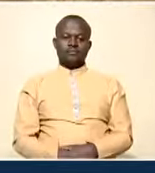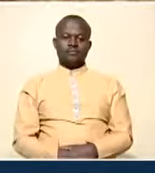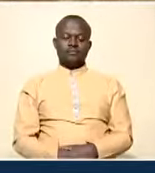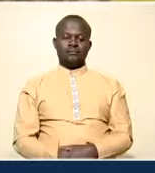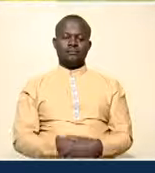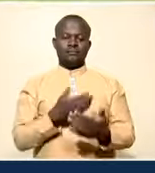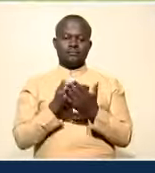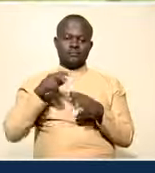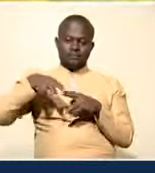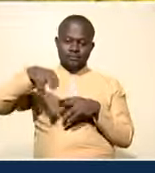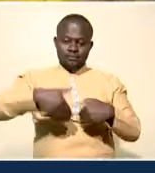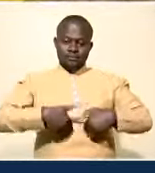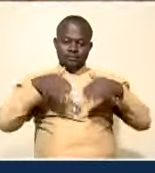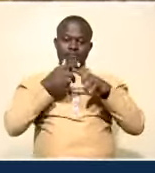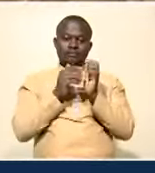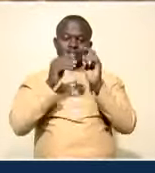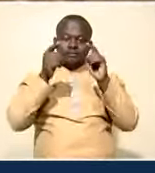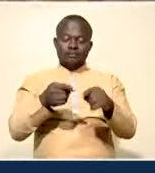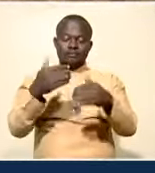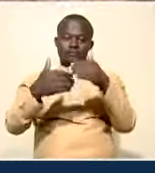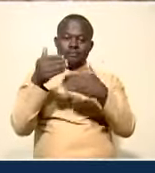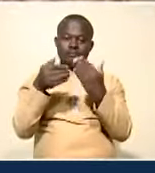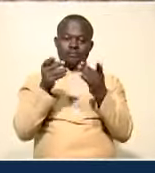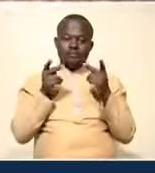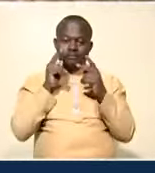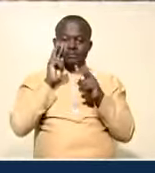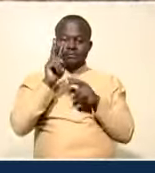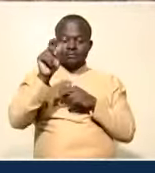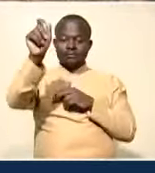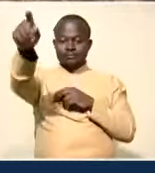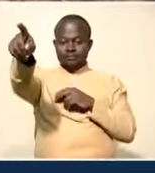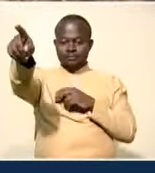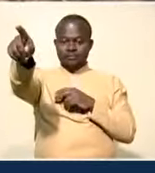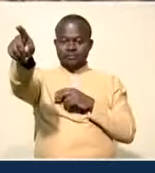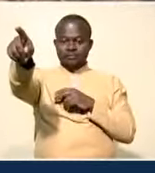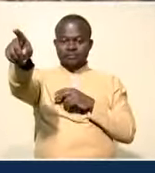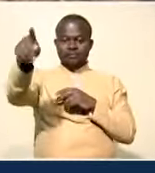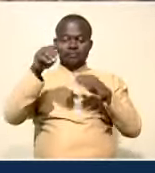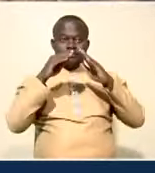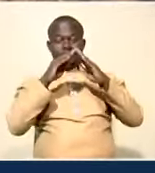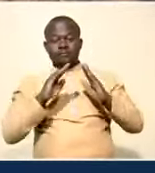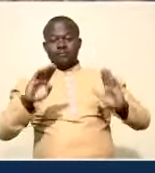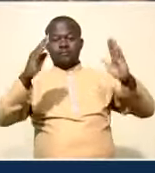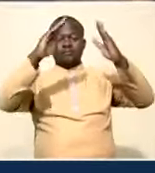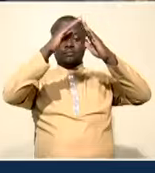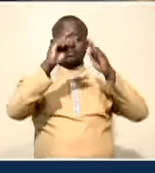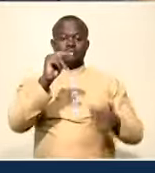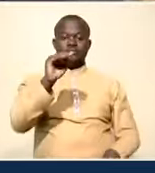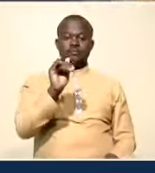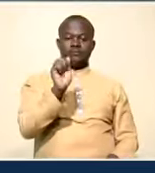Bisabye kumanuka bya gisore ariko tugeze neza neza aho twareberaga kure. Ni munsi y'umusozi ubonye